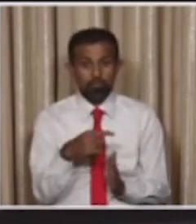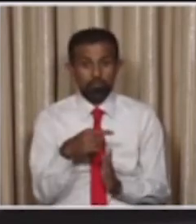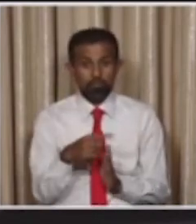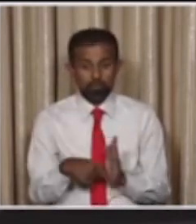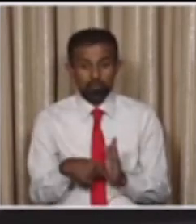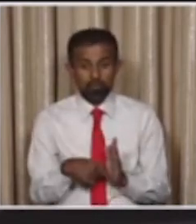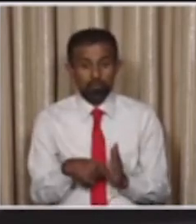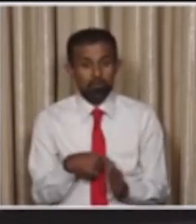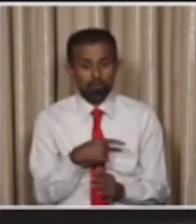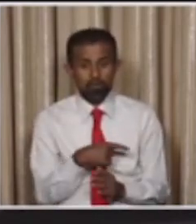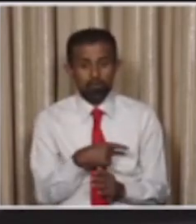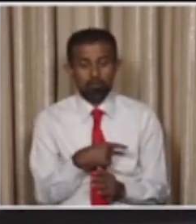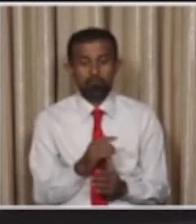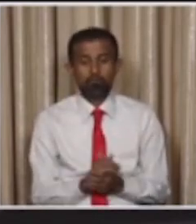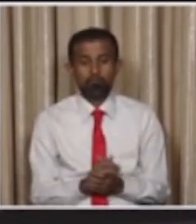හැටියට